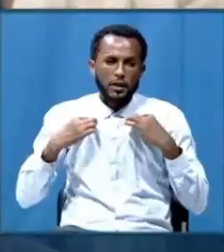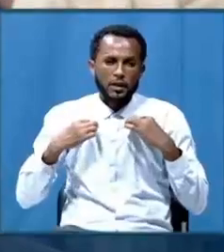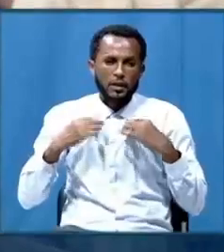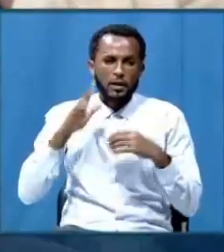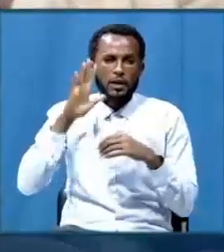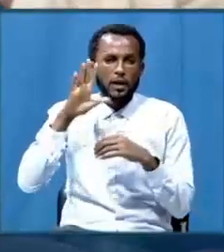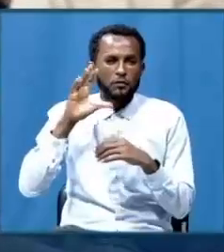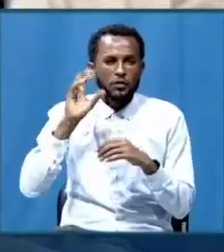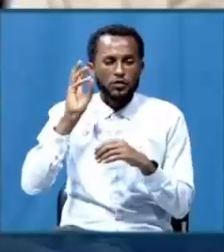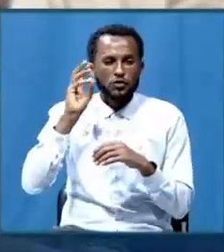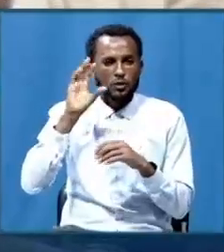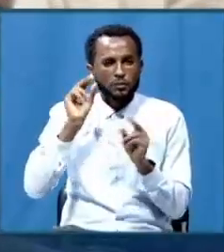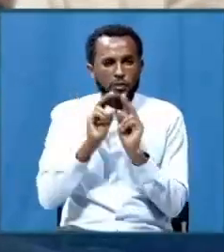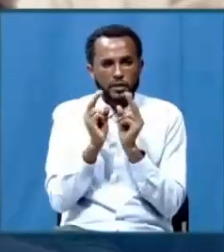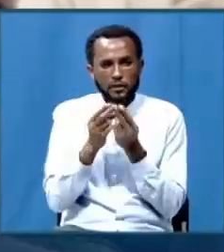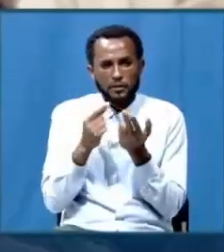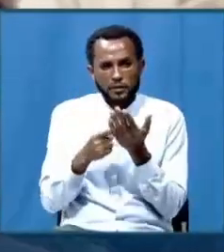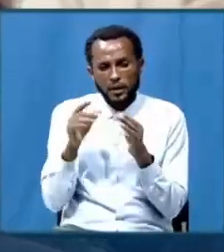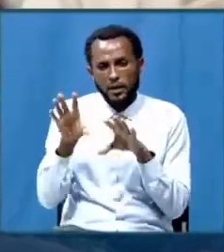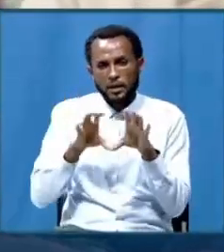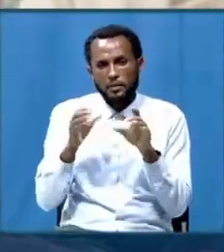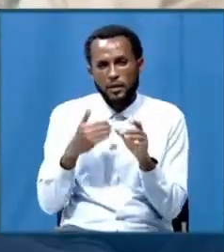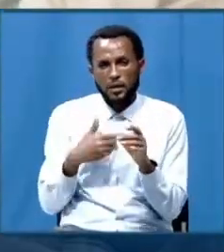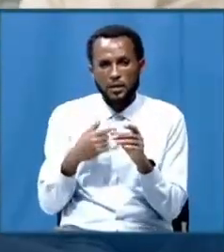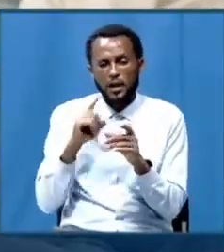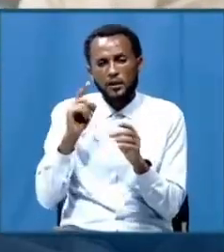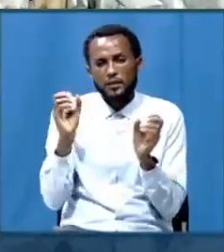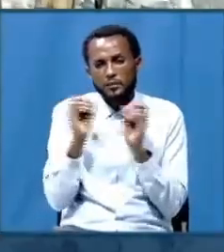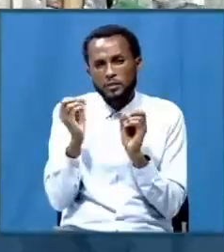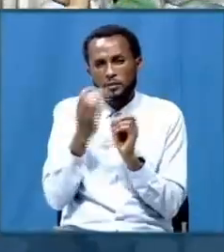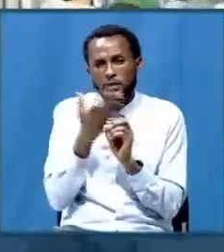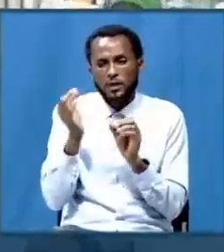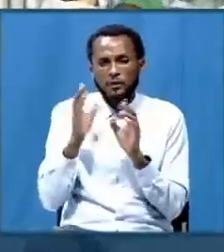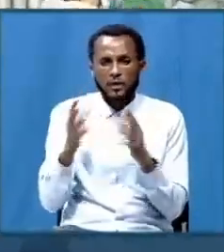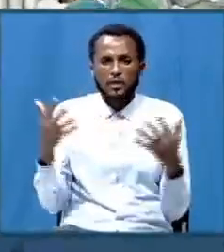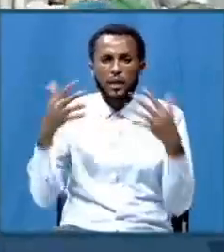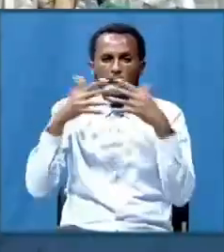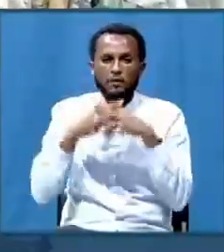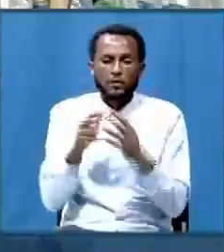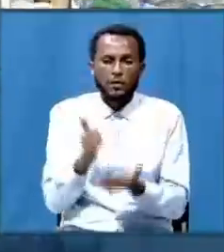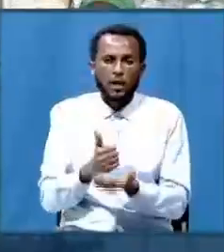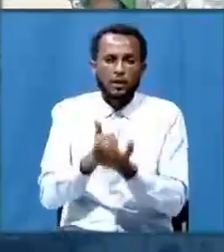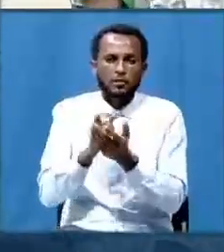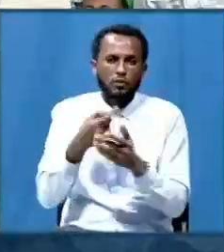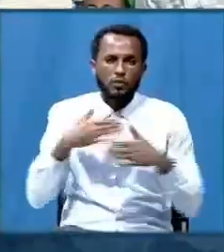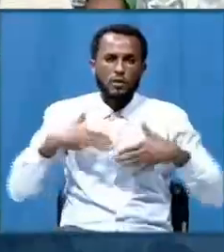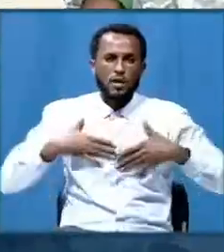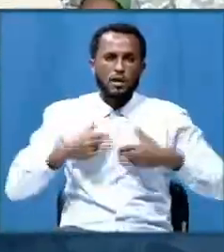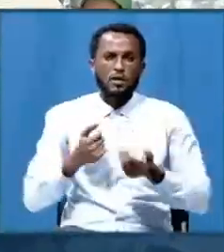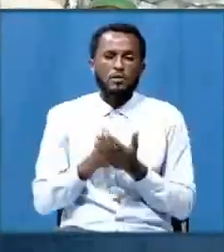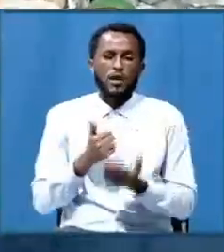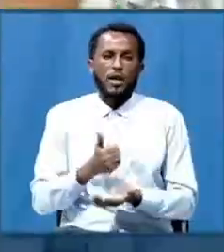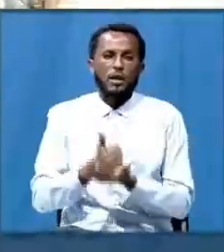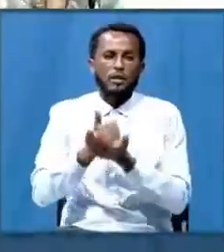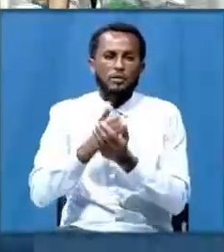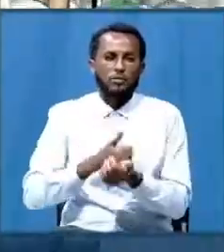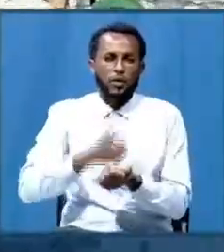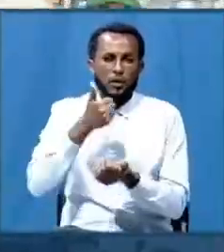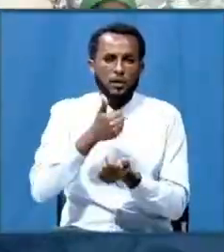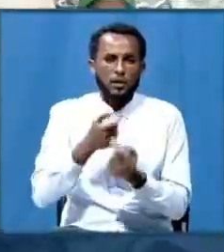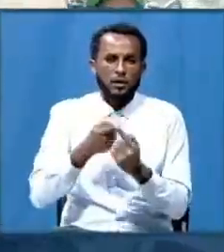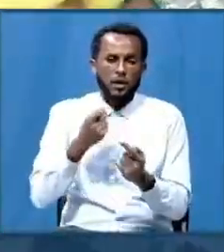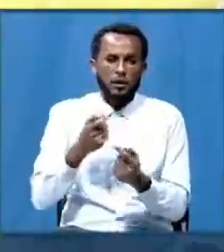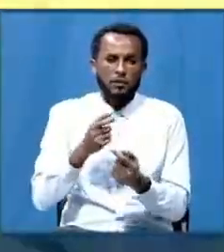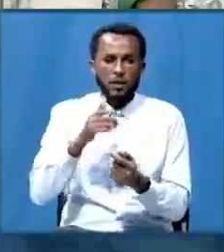ለሓሙሽተ ለሽዱሽተ ርእሰይ እዚኣ እየ ልክድ ኣለኹ ሓንቲ ግዛዕ የብናይ ኣተሓባበርቲ ተሓገዝ ዝኾኑ መናእሰይ እቲ ሓገዝ ብዋናነት ካብ